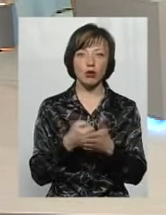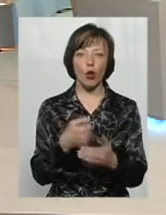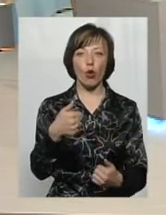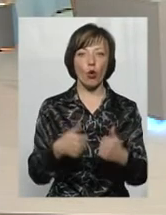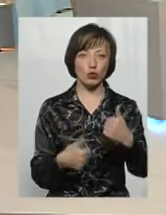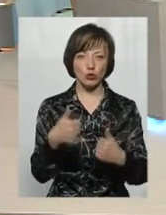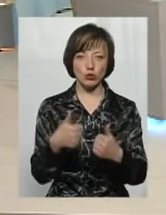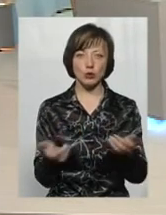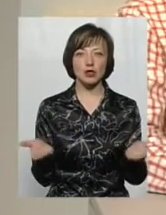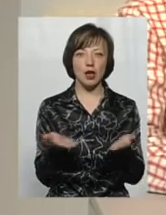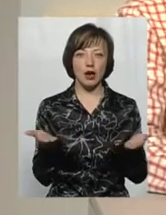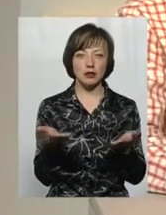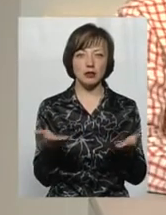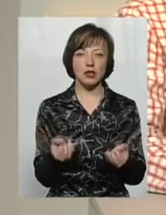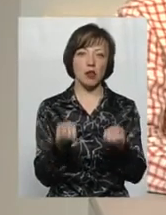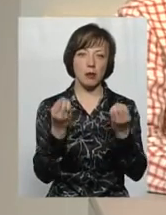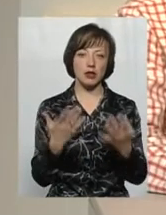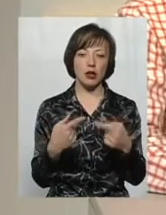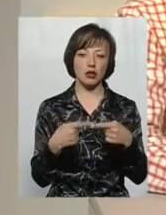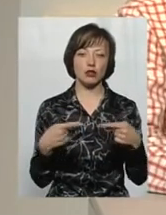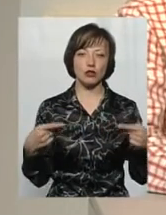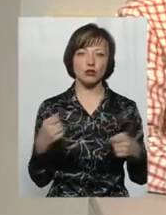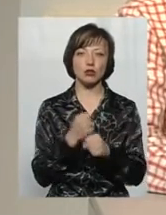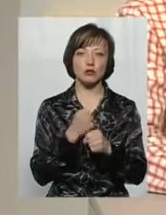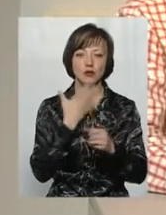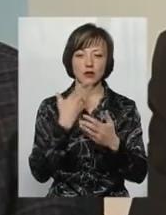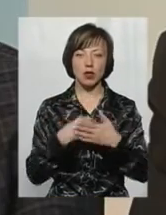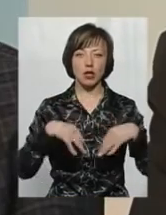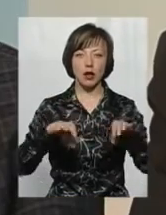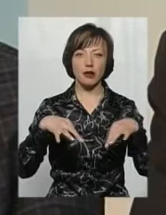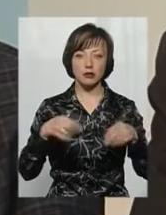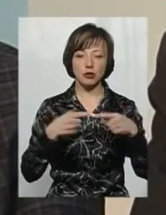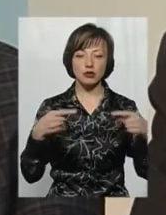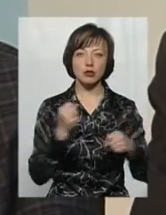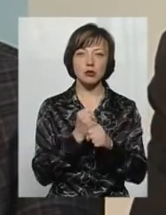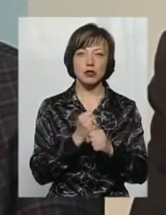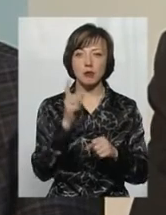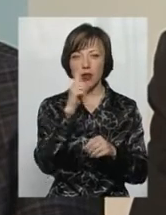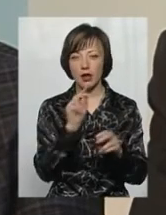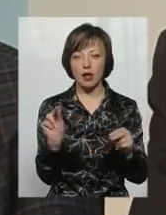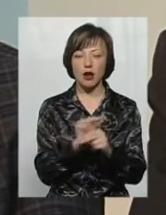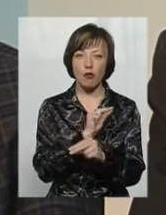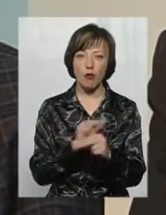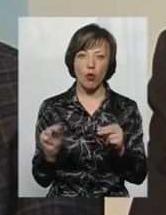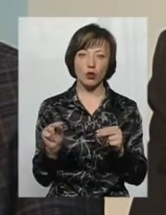конкурсу. Якісь елементарні речі зробити в своїх транспортних засобах, зробити якісь маленькі ремонти,